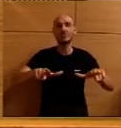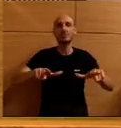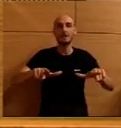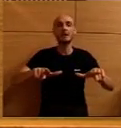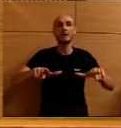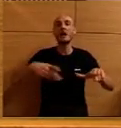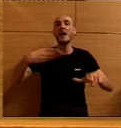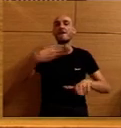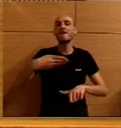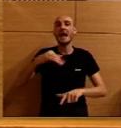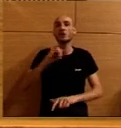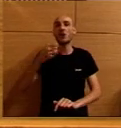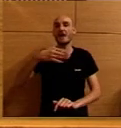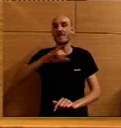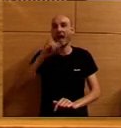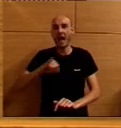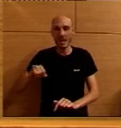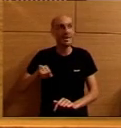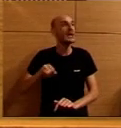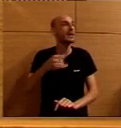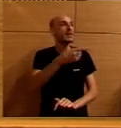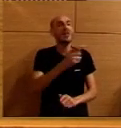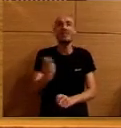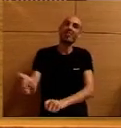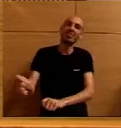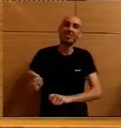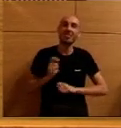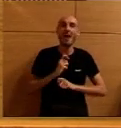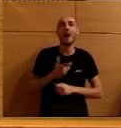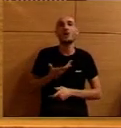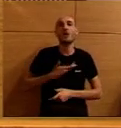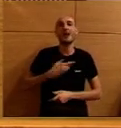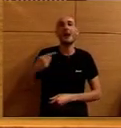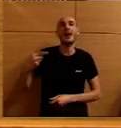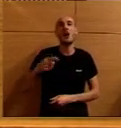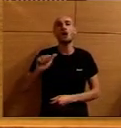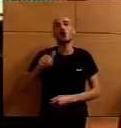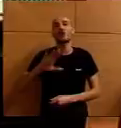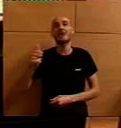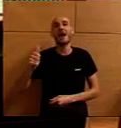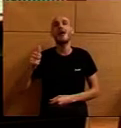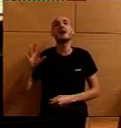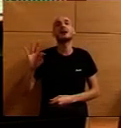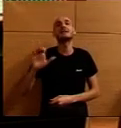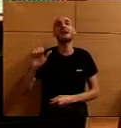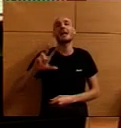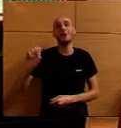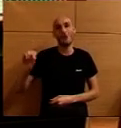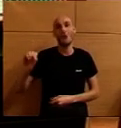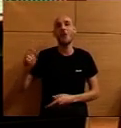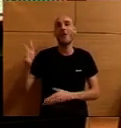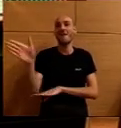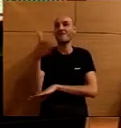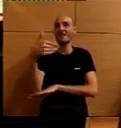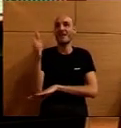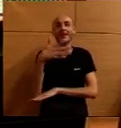que ha facilitat que la Diputació poguera tindre-la així durant les celebracions del 9 d'octubre. I també, bueno, la veritat és que és una